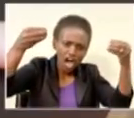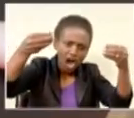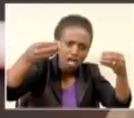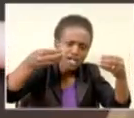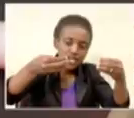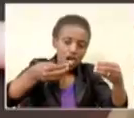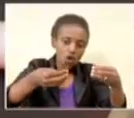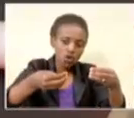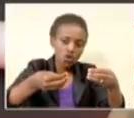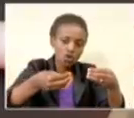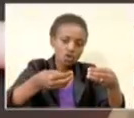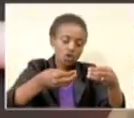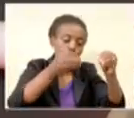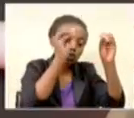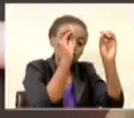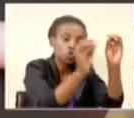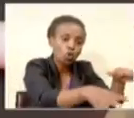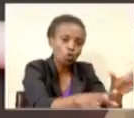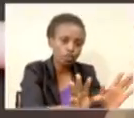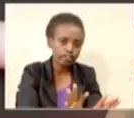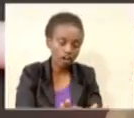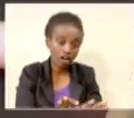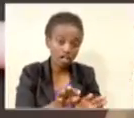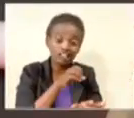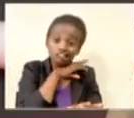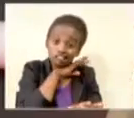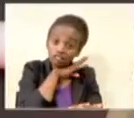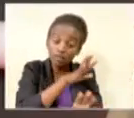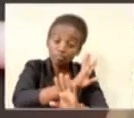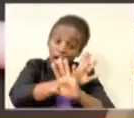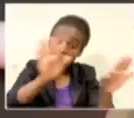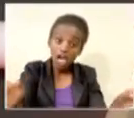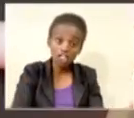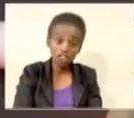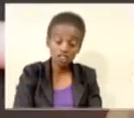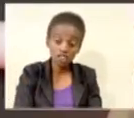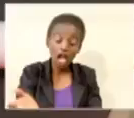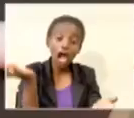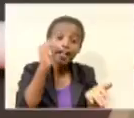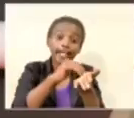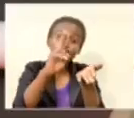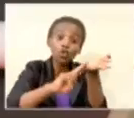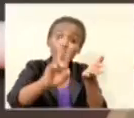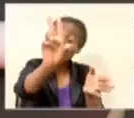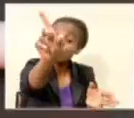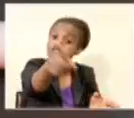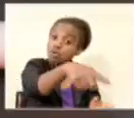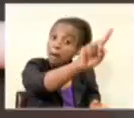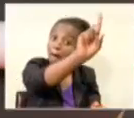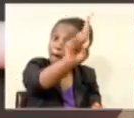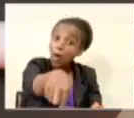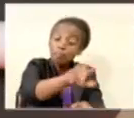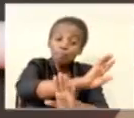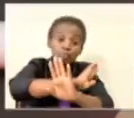muri aho ugomba kukajugunya imyanda ubwo akangaka ntabwo ndongera kugakoresha ibyako